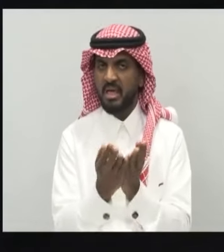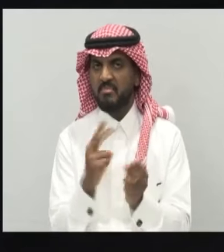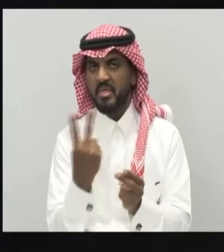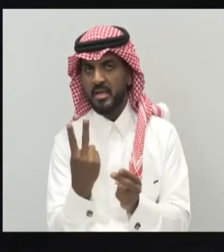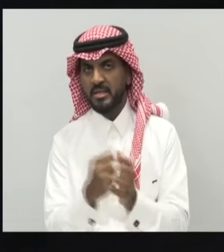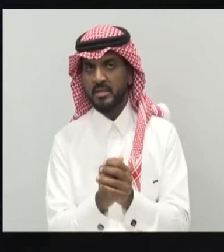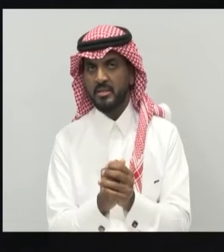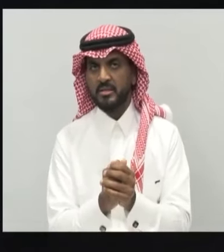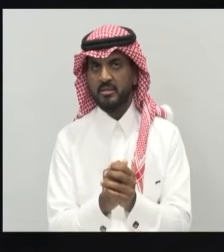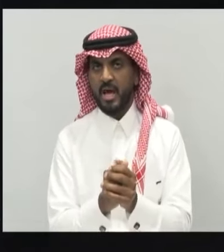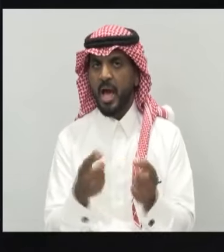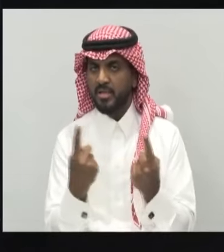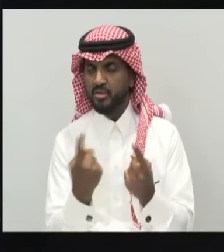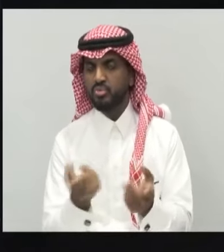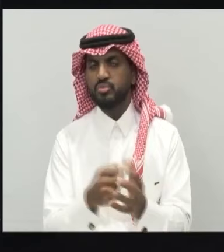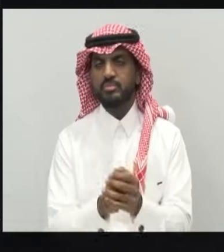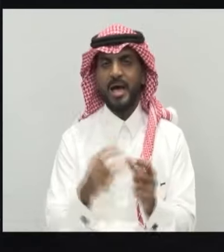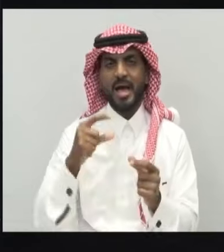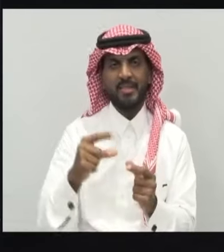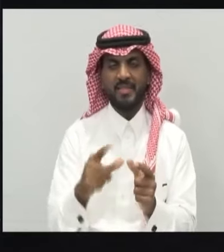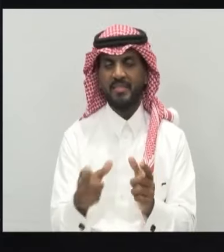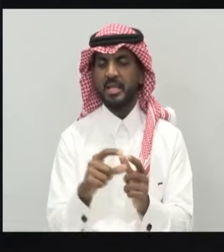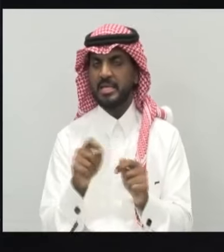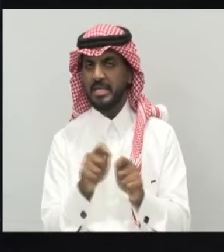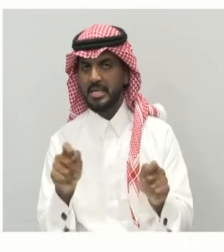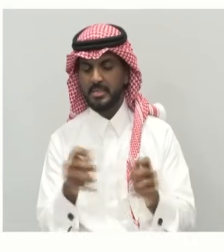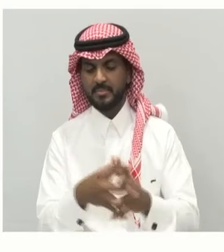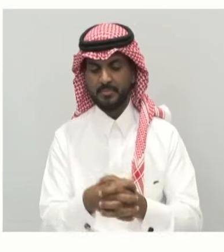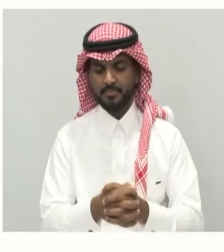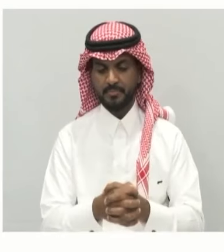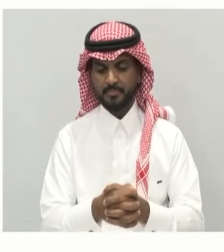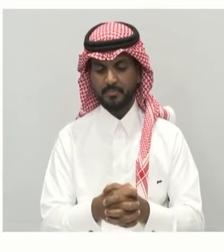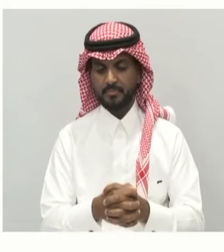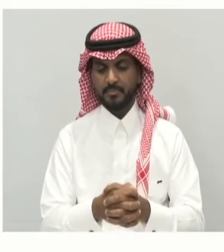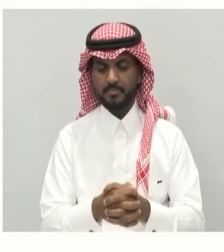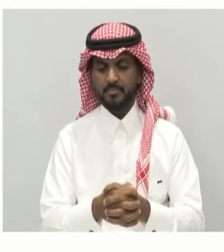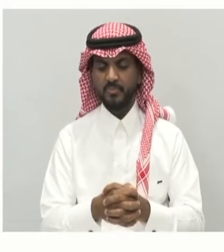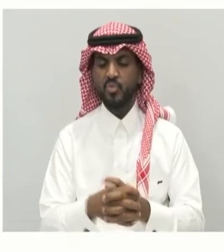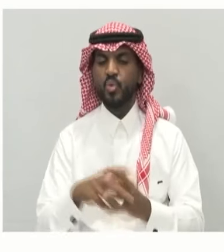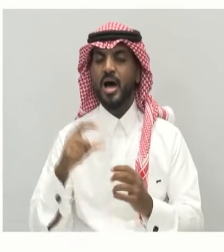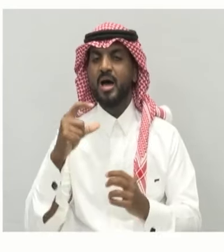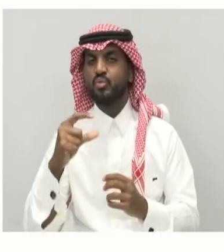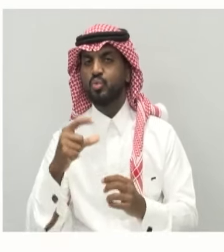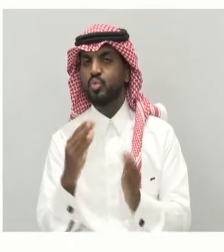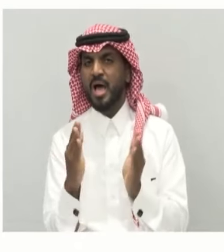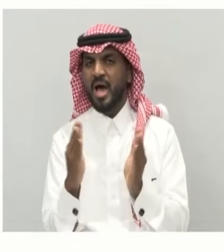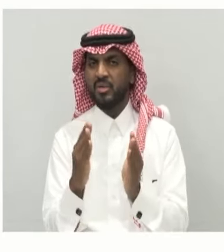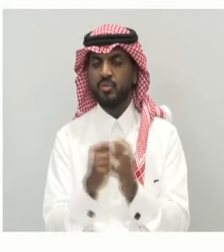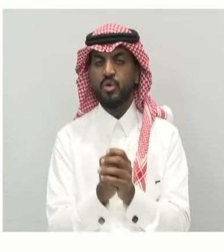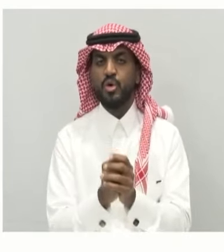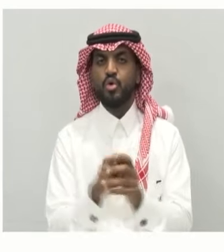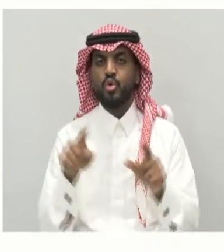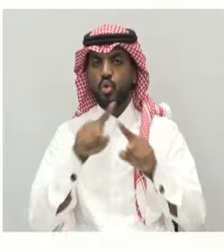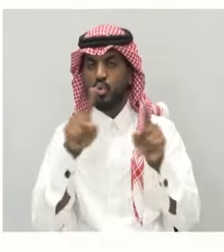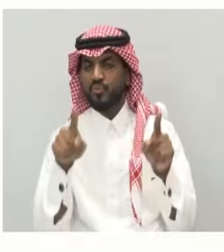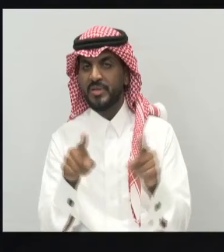انه يضع عرض هذا القياس هنا بارك الله فيكم طيب يا ابطال عرض غرفه الصف الان